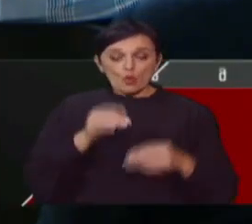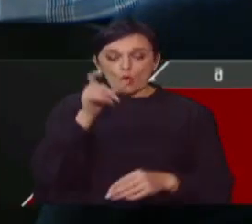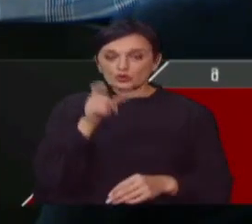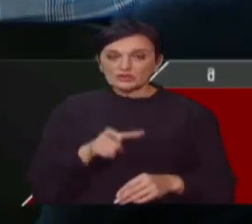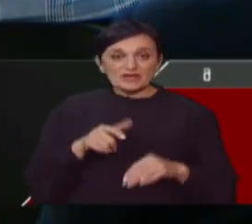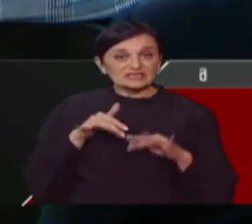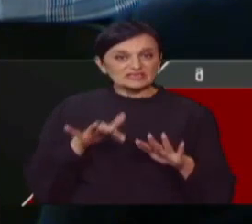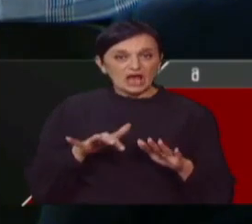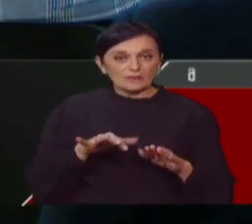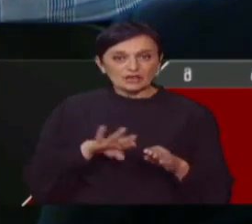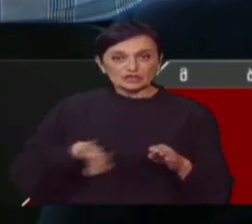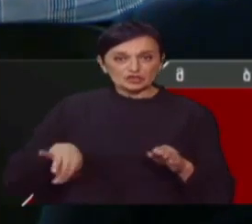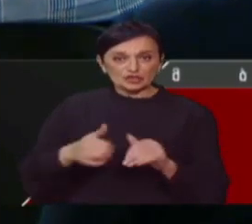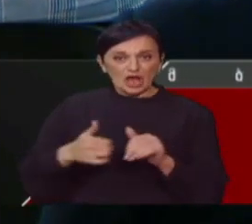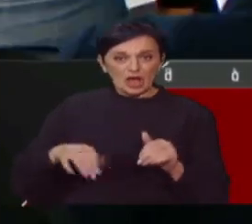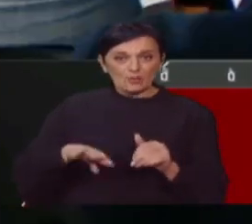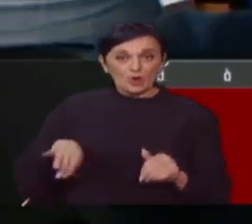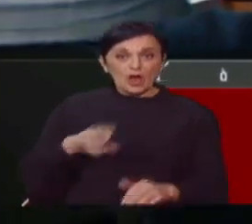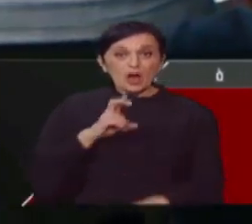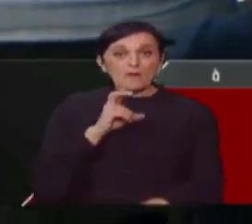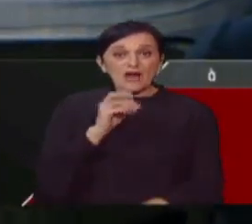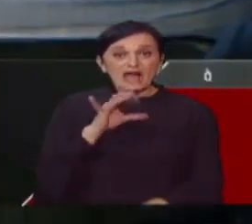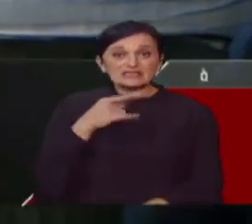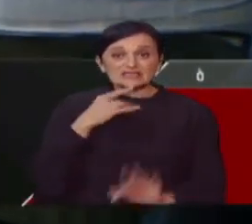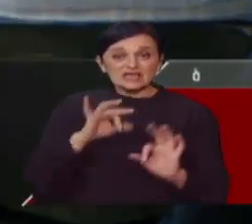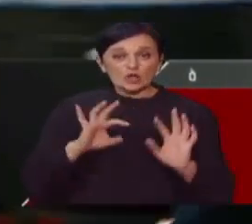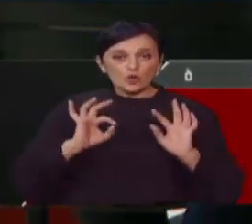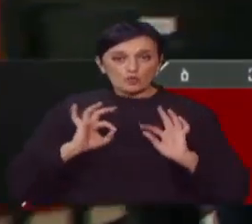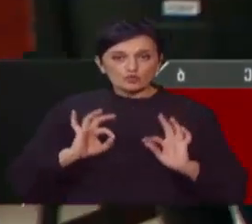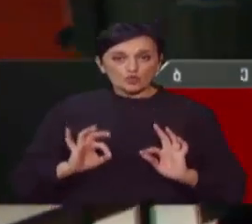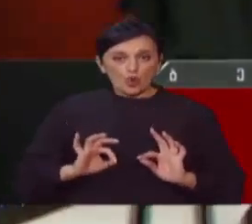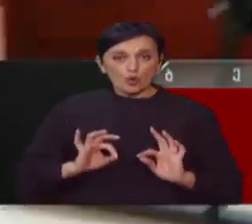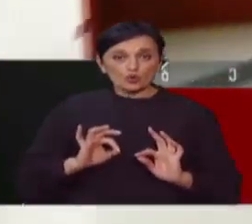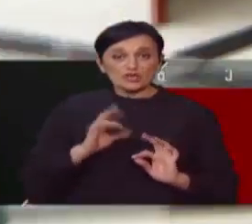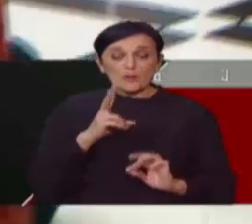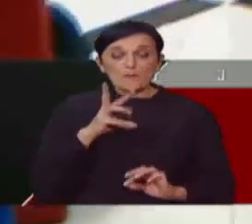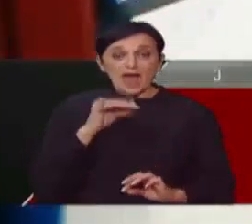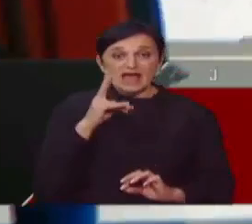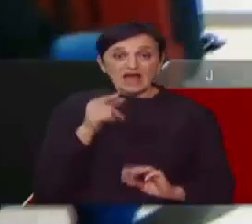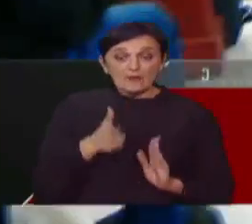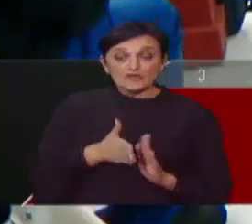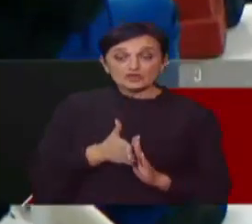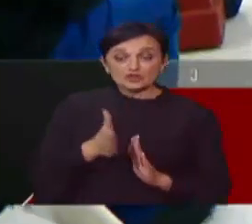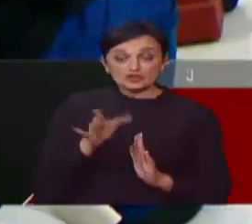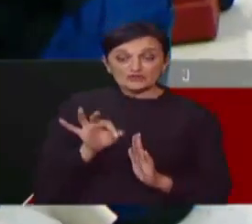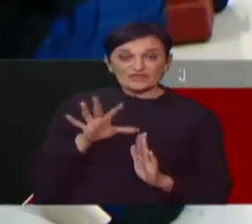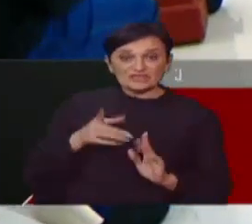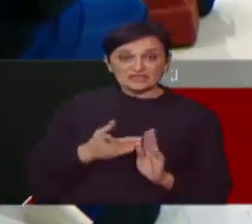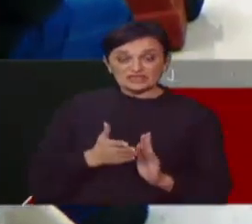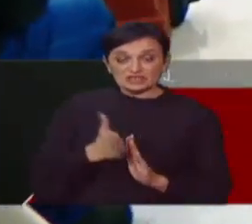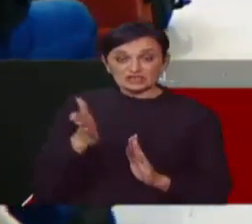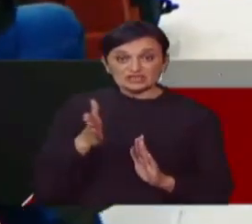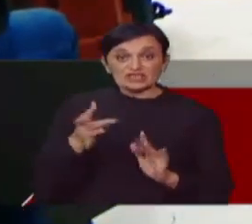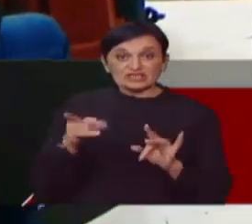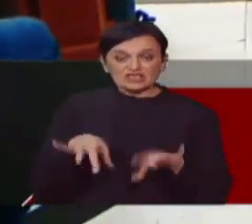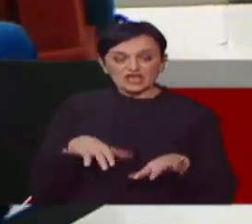isini sakmes chamuashora. Beka Basilaias ganzkhadebit prokuraturas isrebi Vano Merabishvilisken miaqs da mati darchena